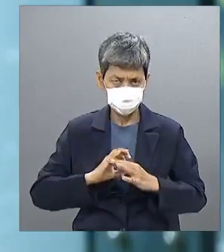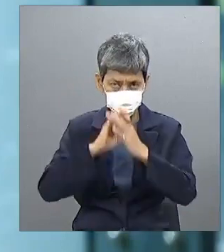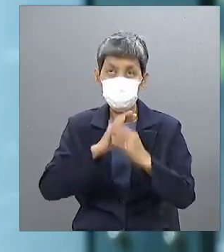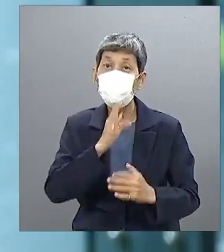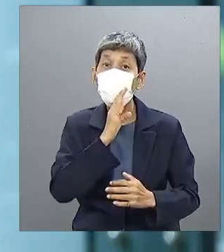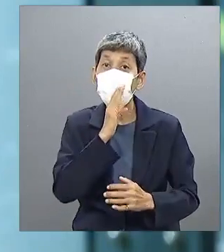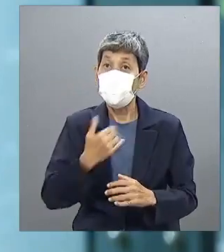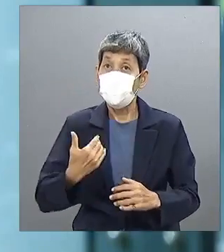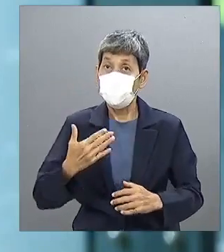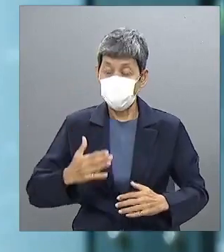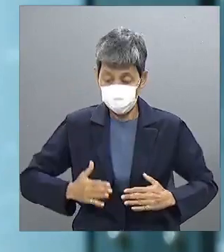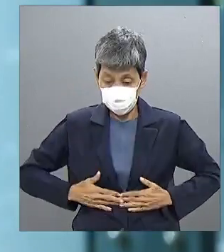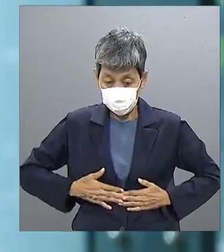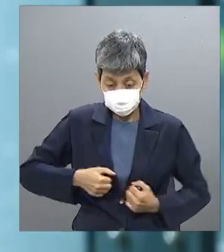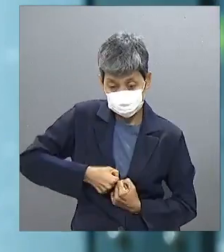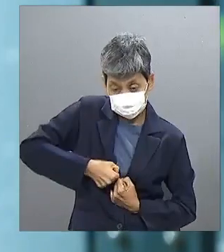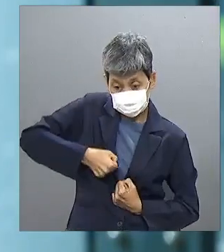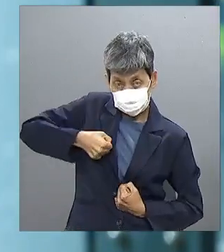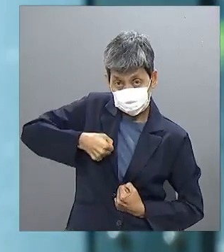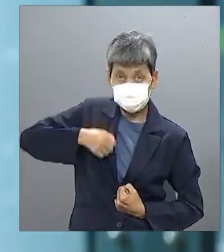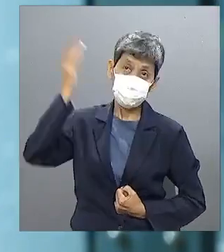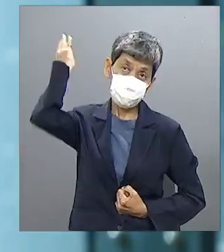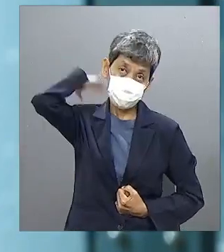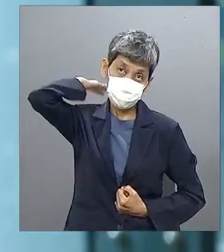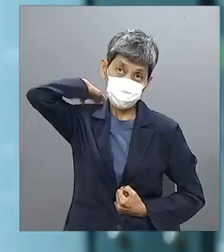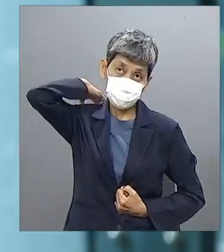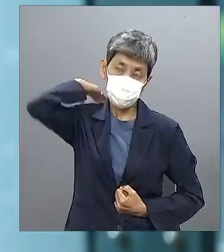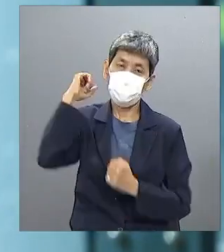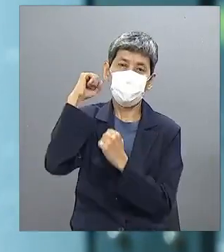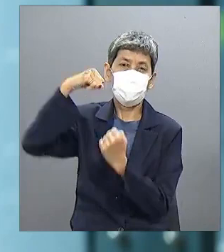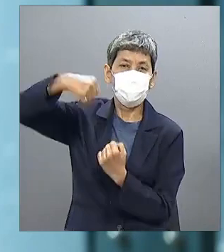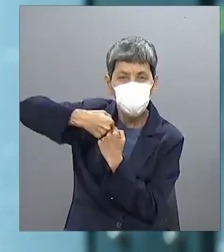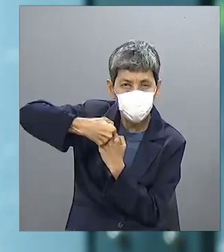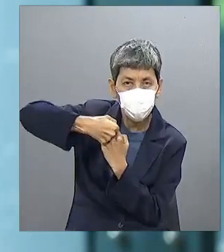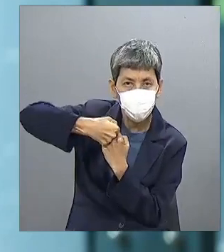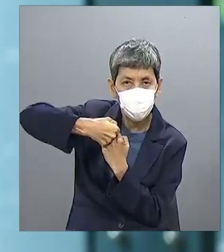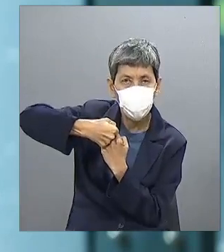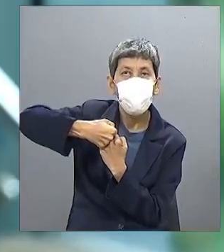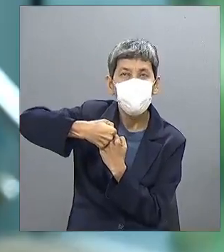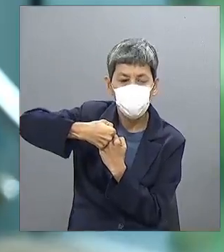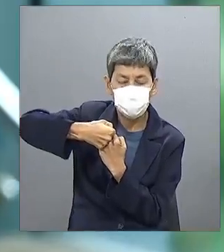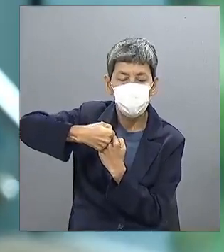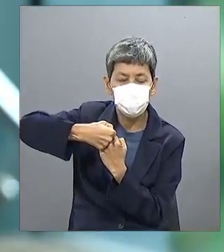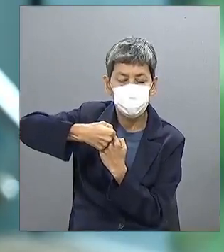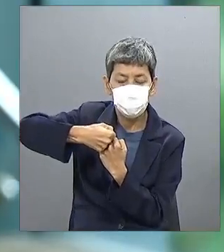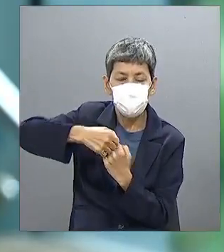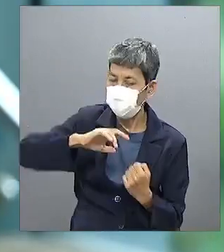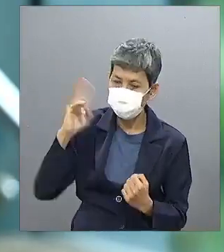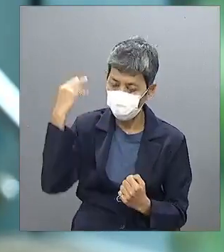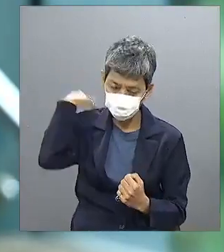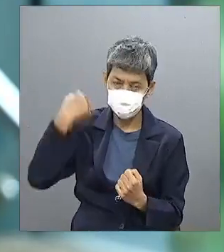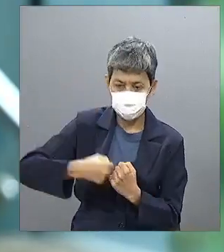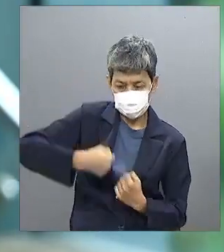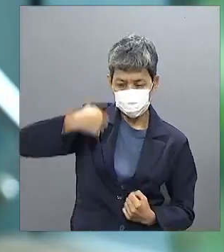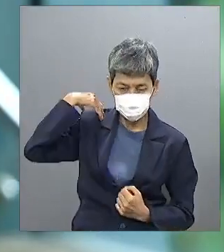กล้ามเนื้อด้านหน้าถูกยืดกล้ามเนื้อด้านหลังก็จะหดลงก็คือจะมีการรู้สึกตึงๆกล้ามเนื้อหลักเหมือนเวลาเราทั้งทำงาน